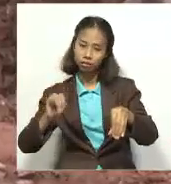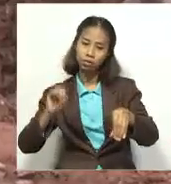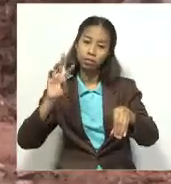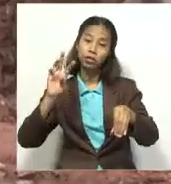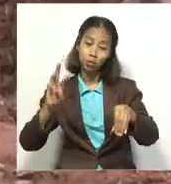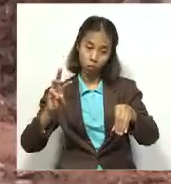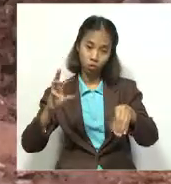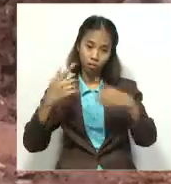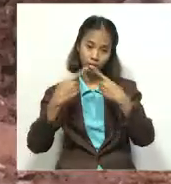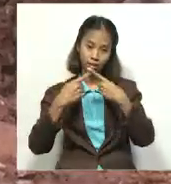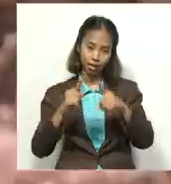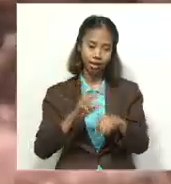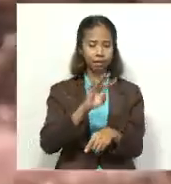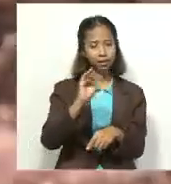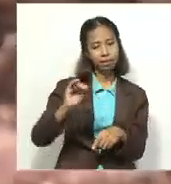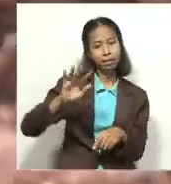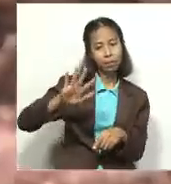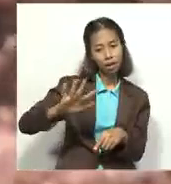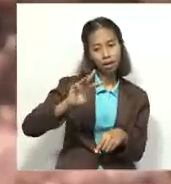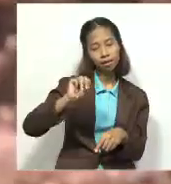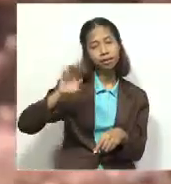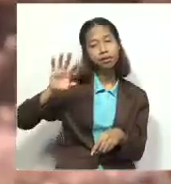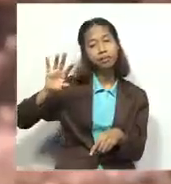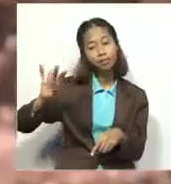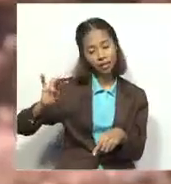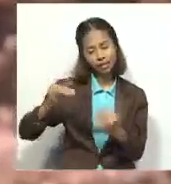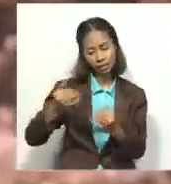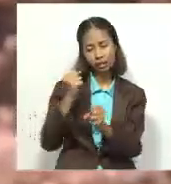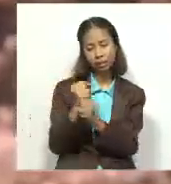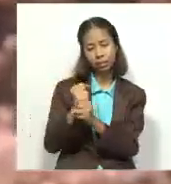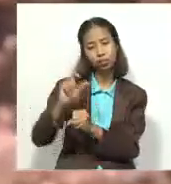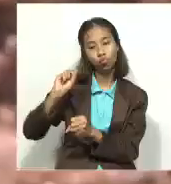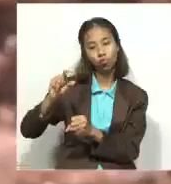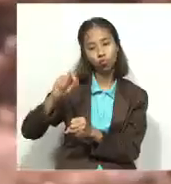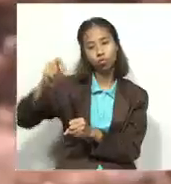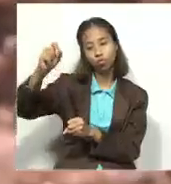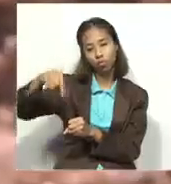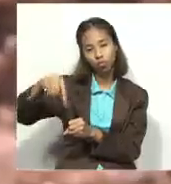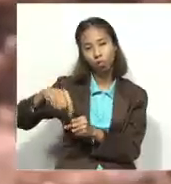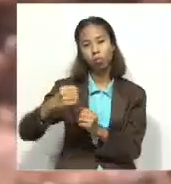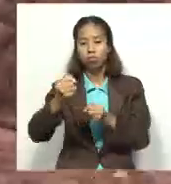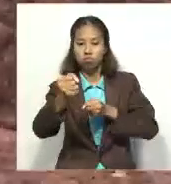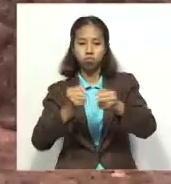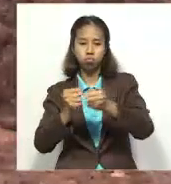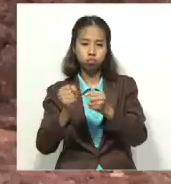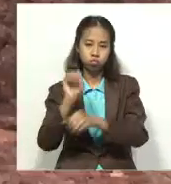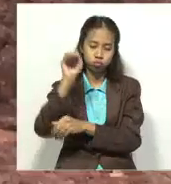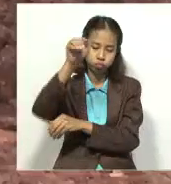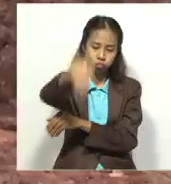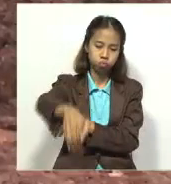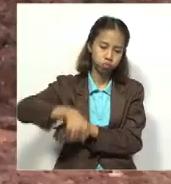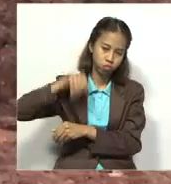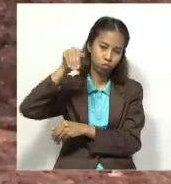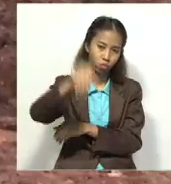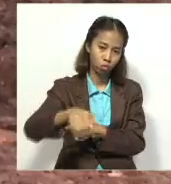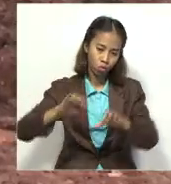46ส่วนกิโลเมตรที่45และ47กำลังเร่งซ่อมแซมโดยใช้รถแบ็คโฮขุดวางท่